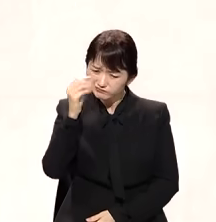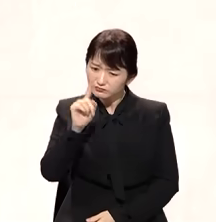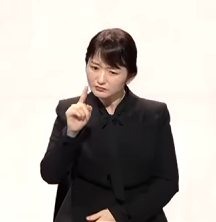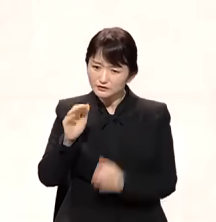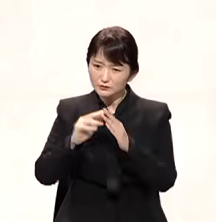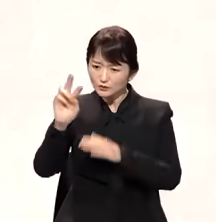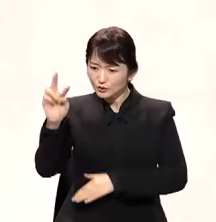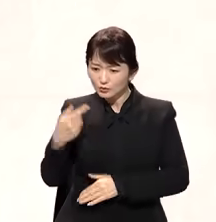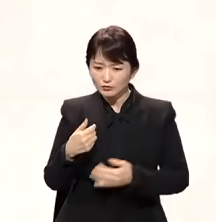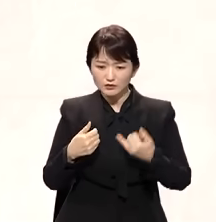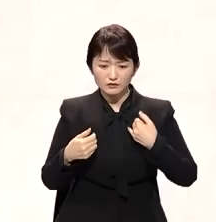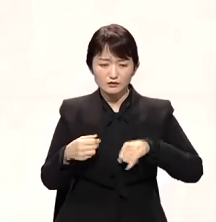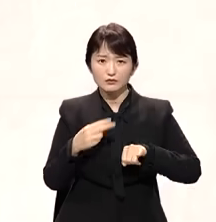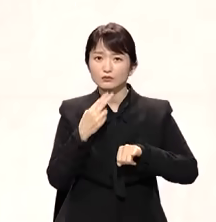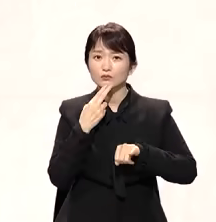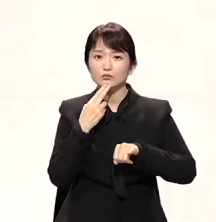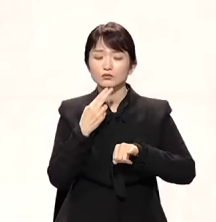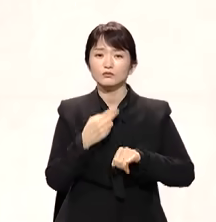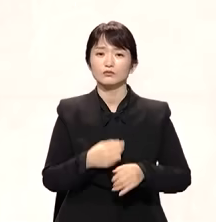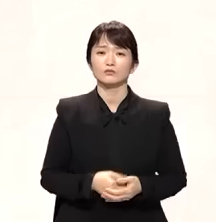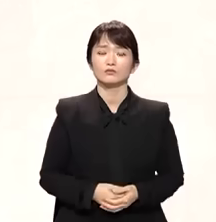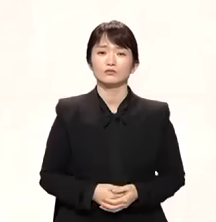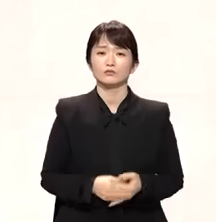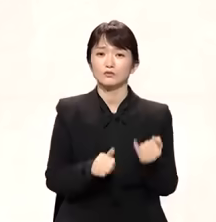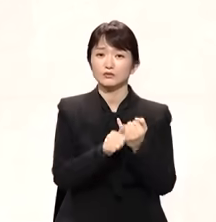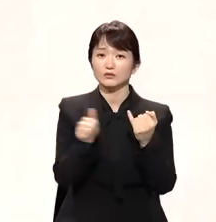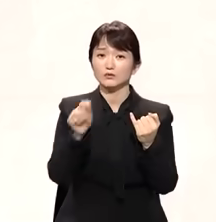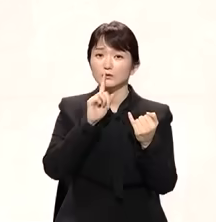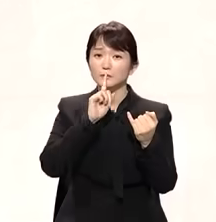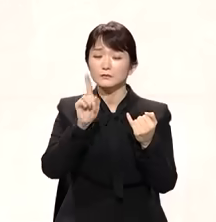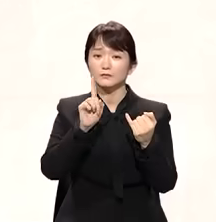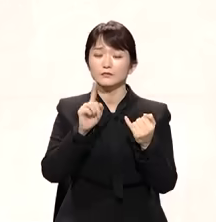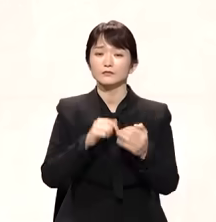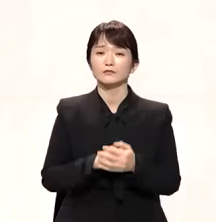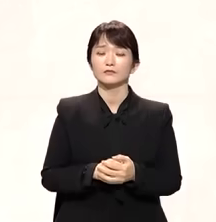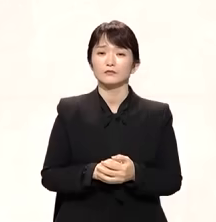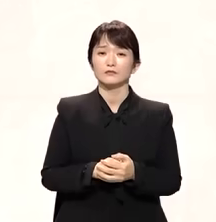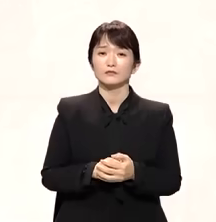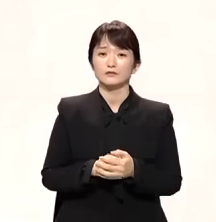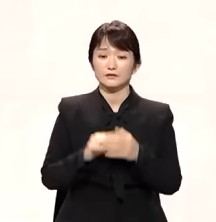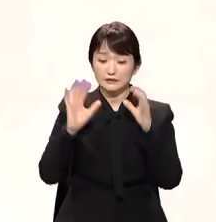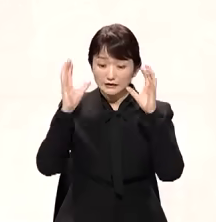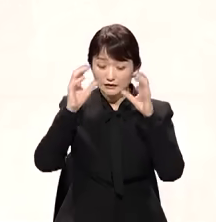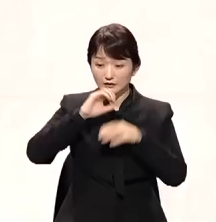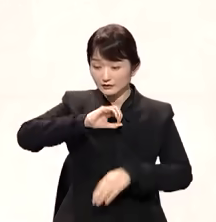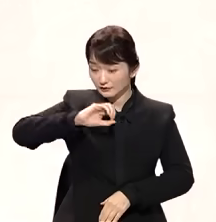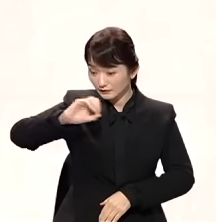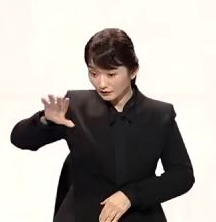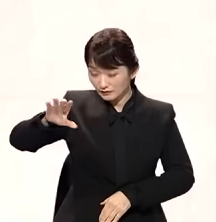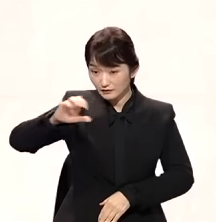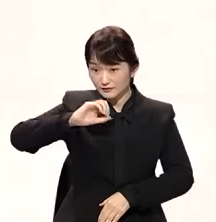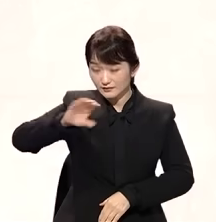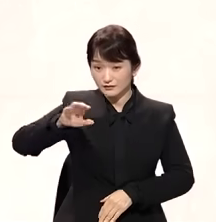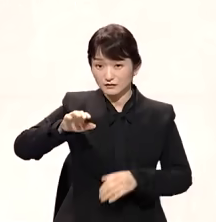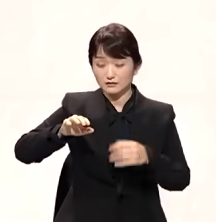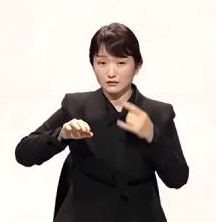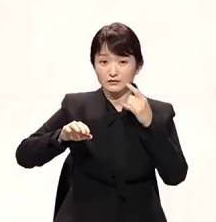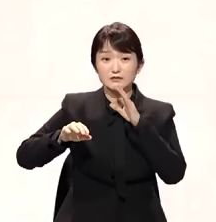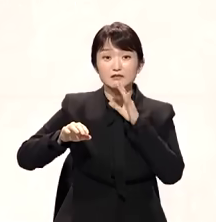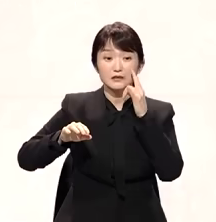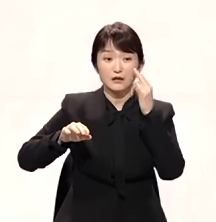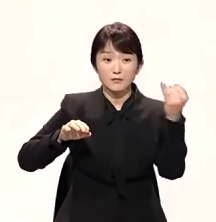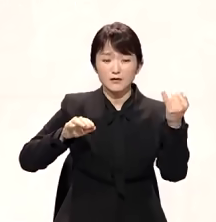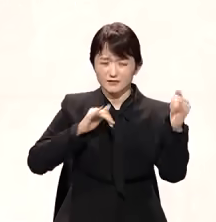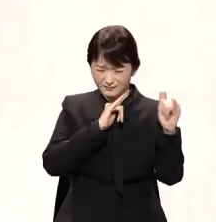딸이 없었다라고 하는데이 남편의 얘기에 따르면 아기 던진다 친모가 던진다 전화로 막 그런 얘기를 했다고